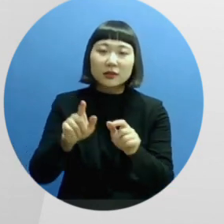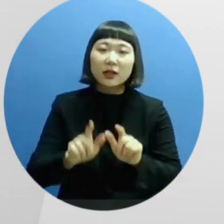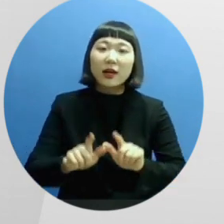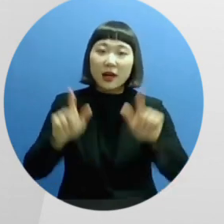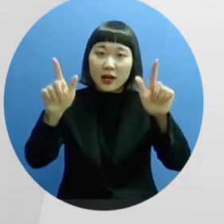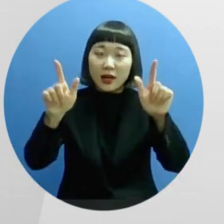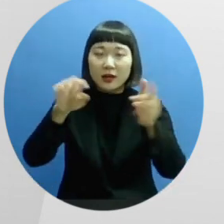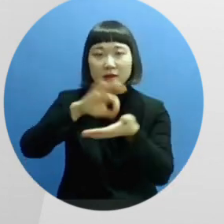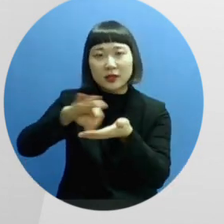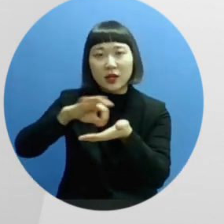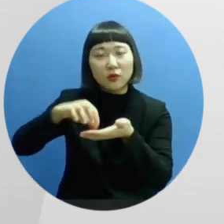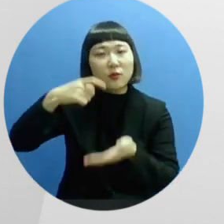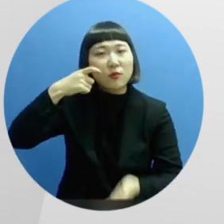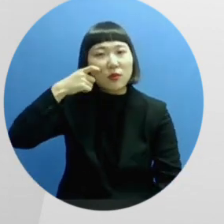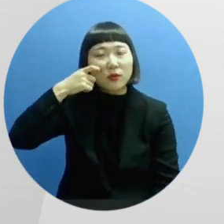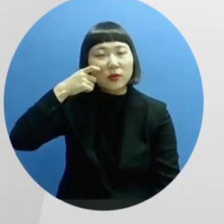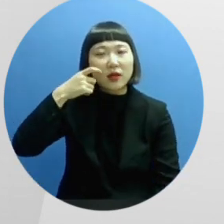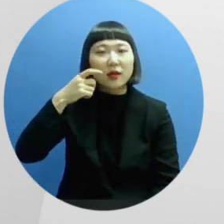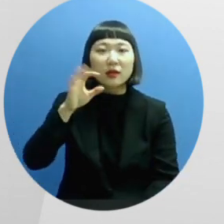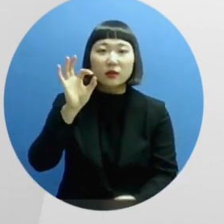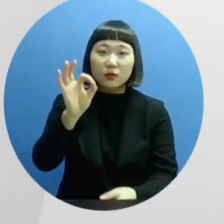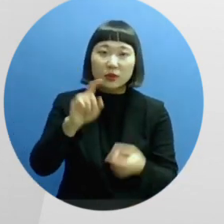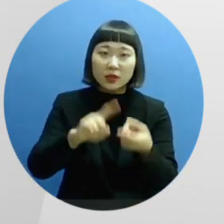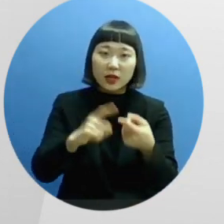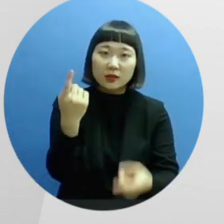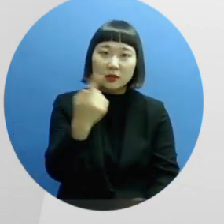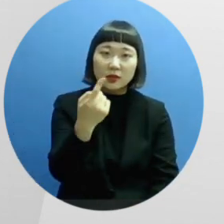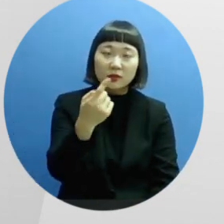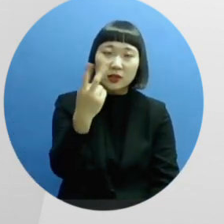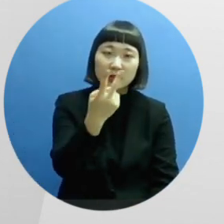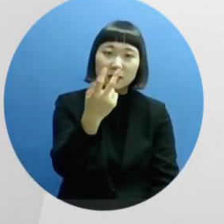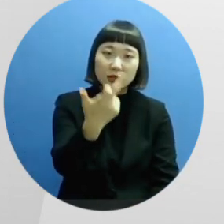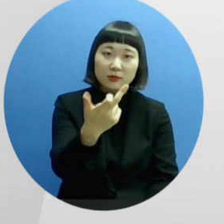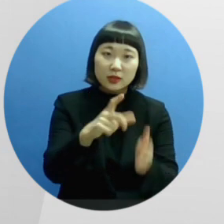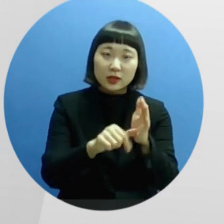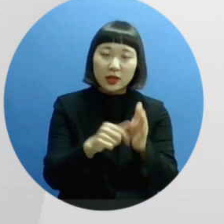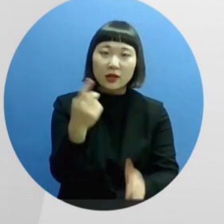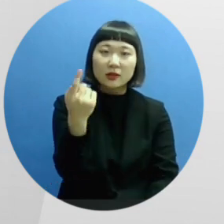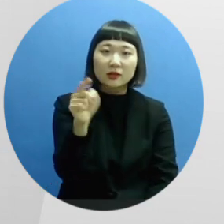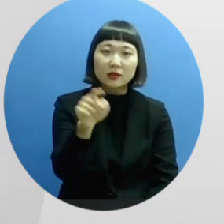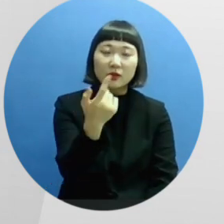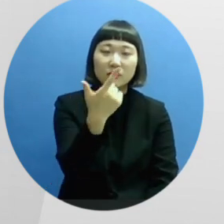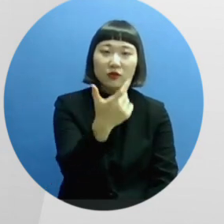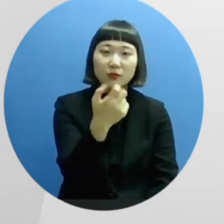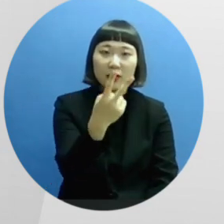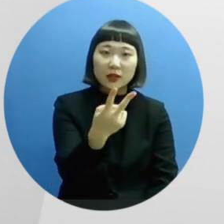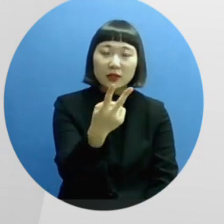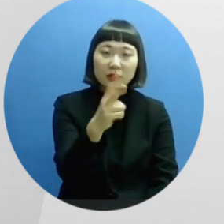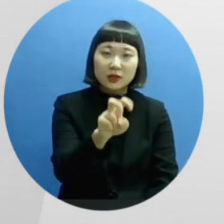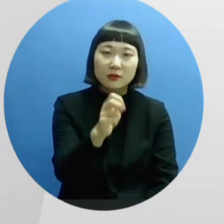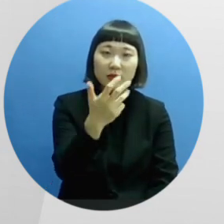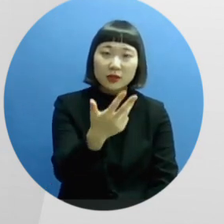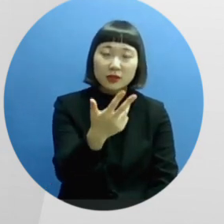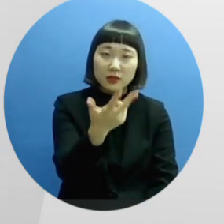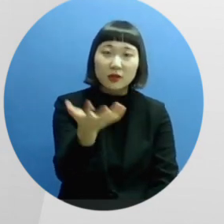불용액은 2017년 1,627억에서 2019년 592억, 지난해 457억